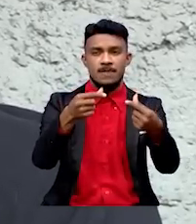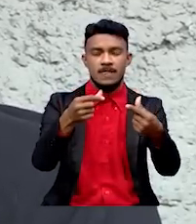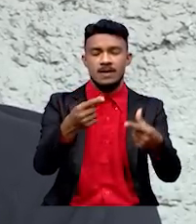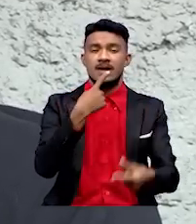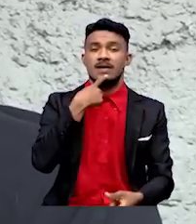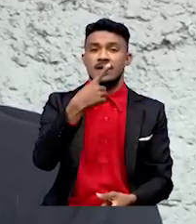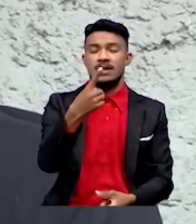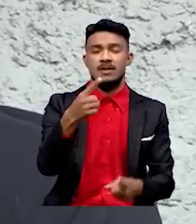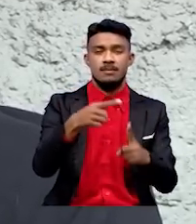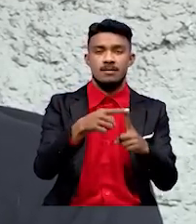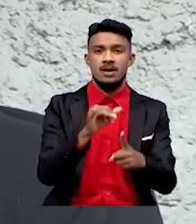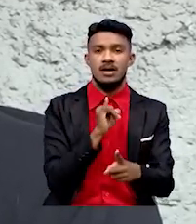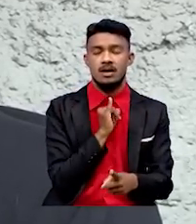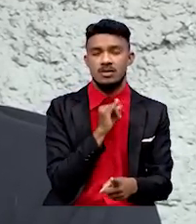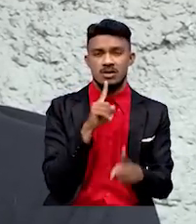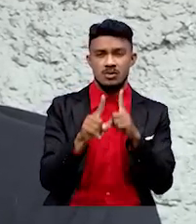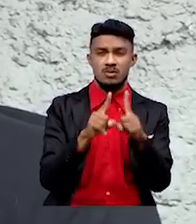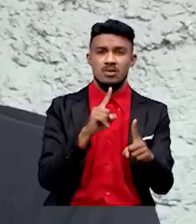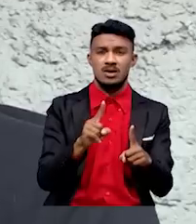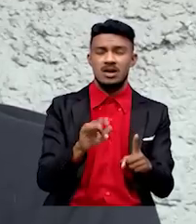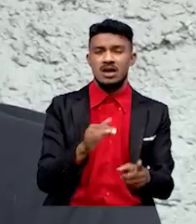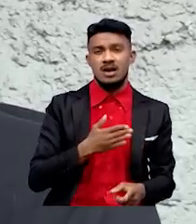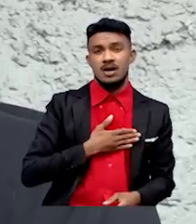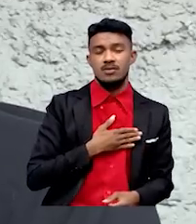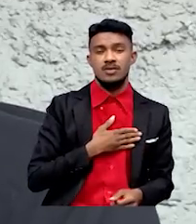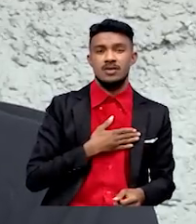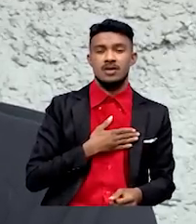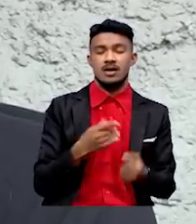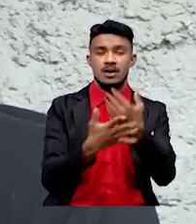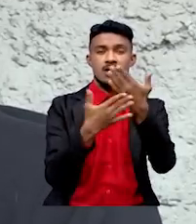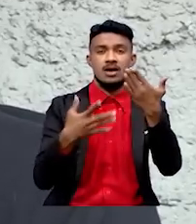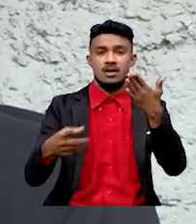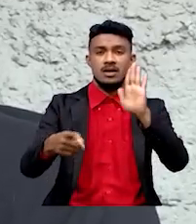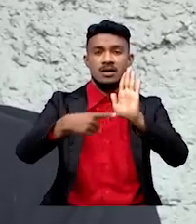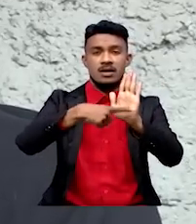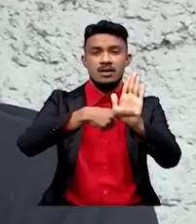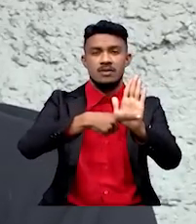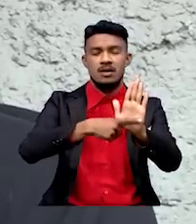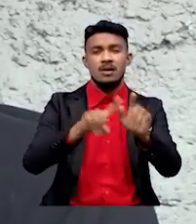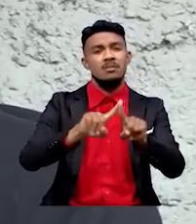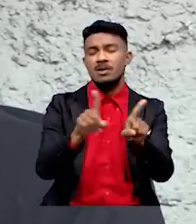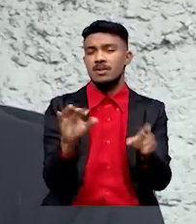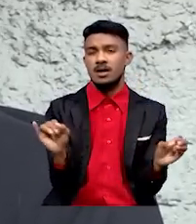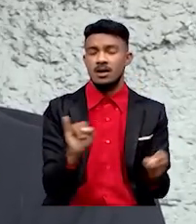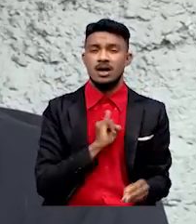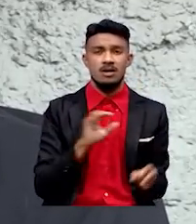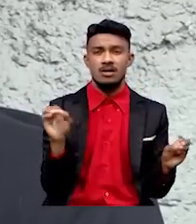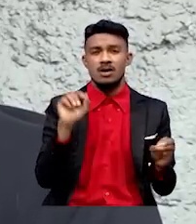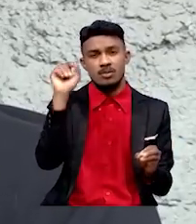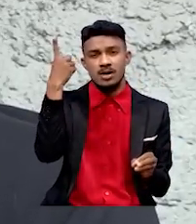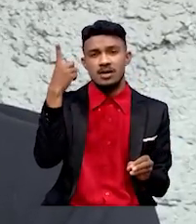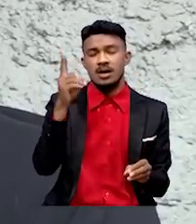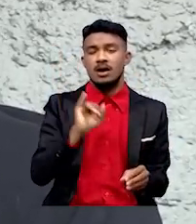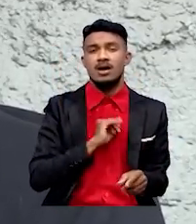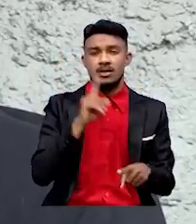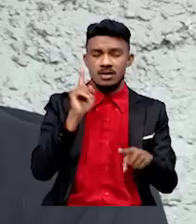bau, speak te bau dan aku nirang ne negatif bot. Mas aku lo komplain ne, negatif lo loss ne aku tinggi rupai ke aku dia